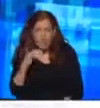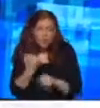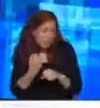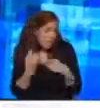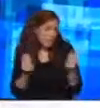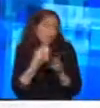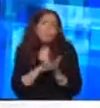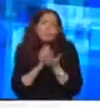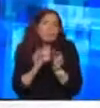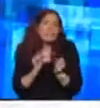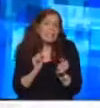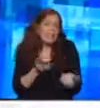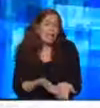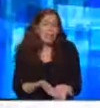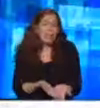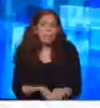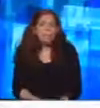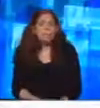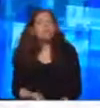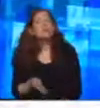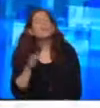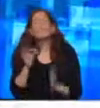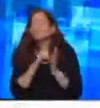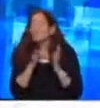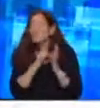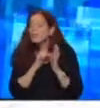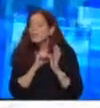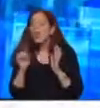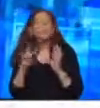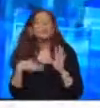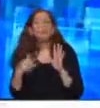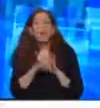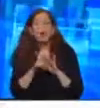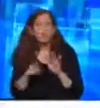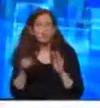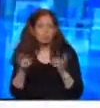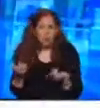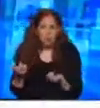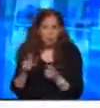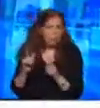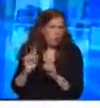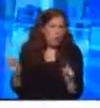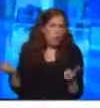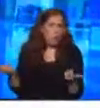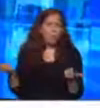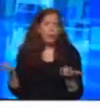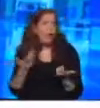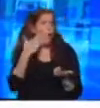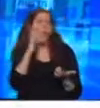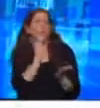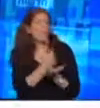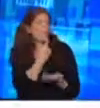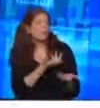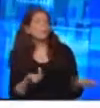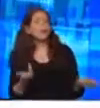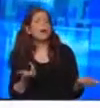הדברים הבסיסיים שלשמם הם נבחרו. ובשביל זה לא יהיה שום חוק כזה. עזוב, קטע ממציא שטויות, מה שקורה היום, מה שאנחנו